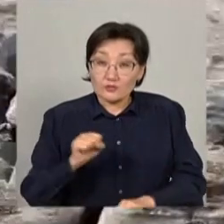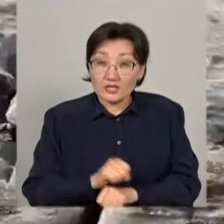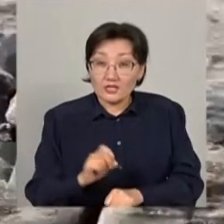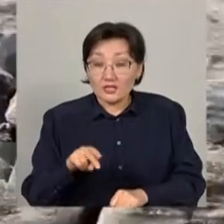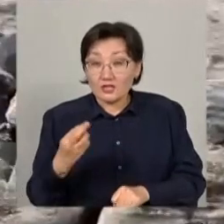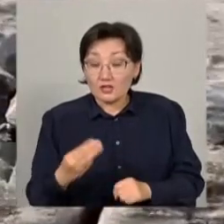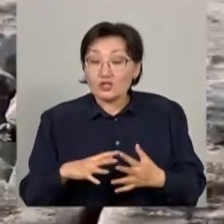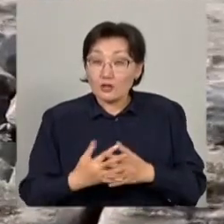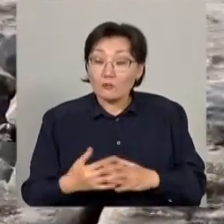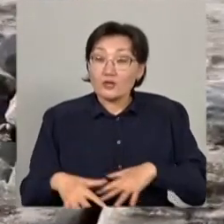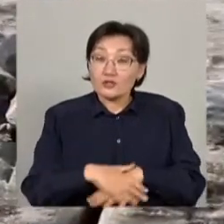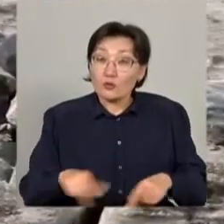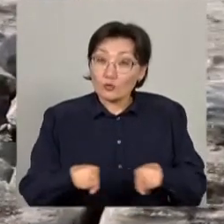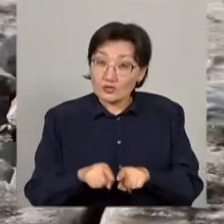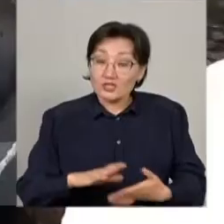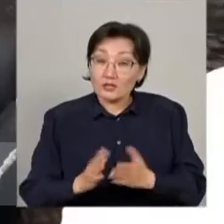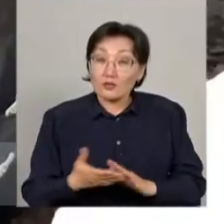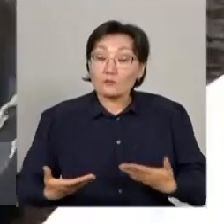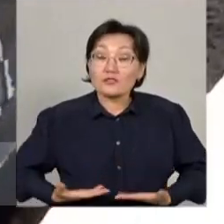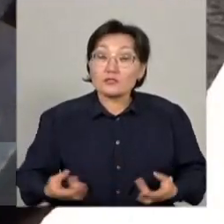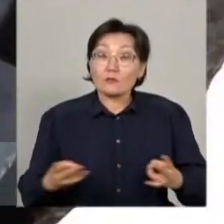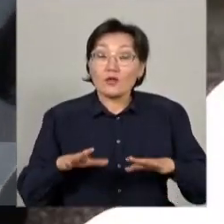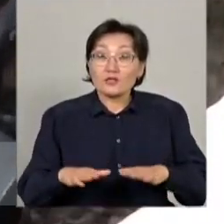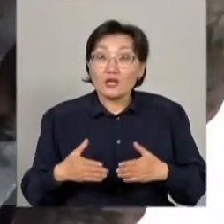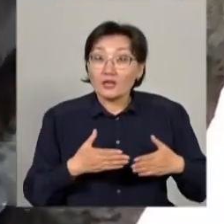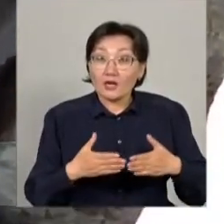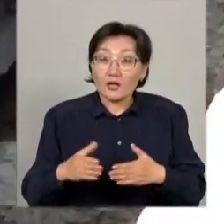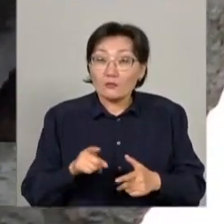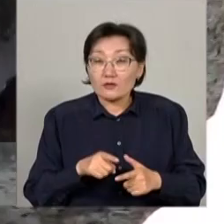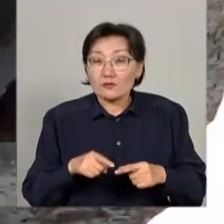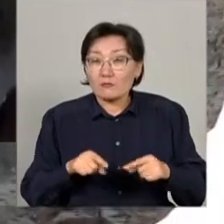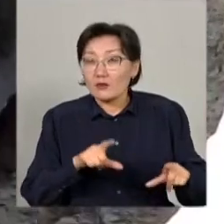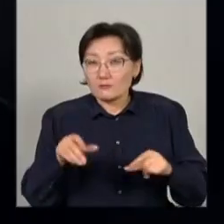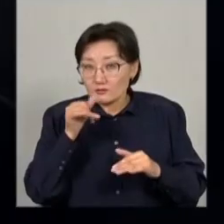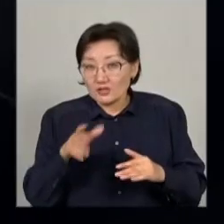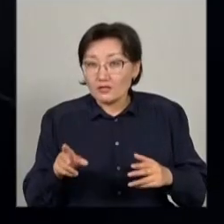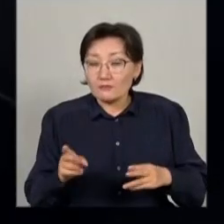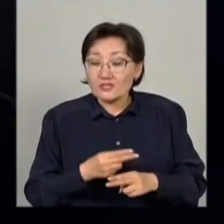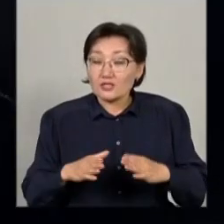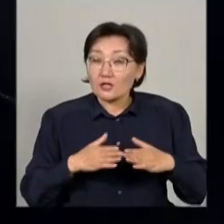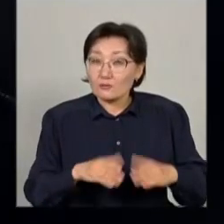ауылының тұрғындары да дәл осындай күй кешіп отыр. Қажет жерге қайық болмаса жете алмаймыз дейді ауылдықтар.